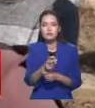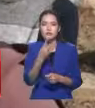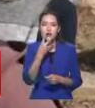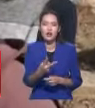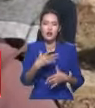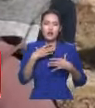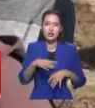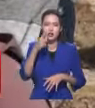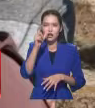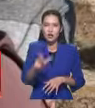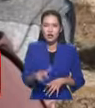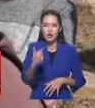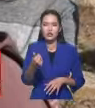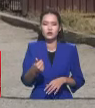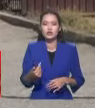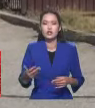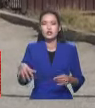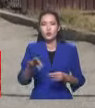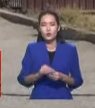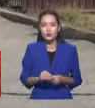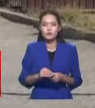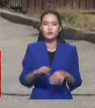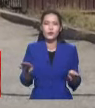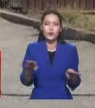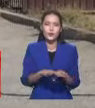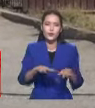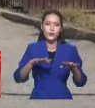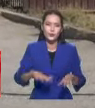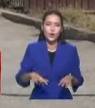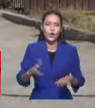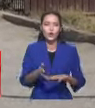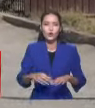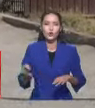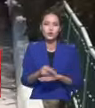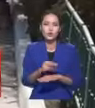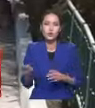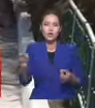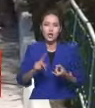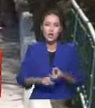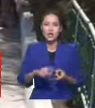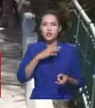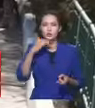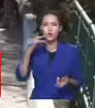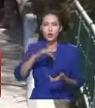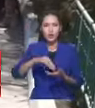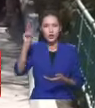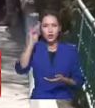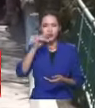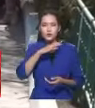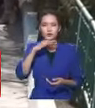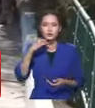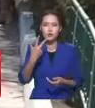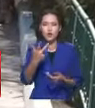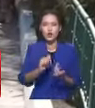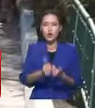жоқ. Тротуар, пешеход сұраймыз балаларға. Бұл оқу ордасында күрделі жөндеуге байланысты көрші мектептің оқушылары да білім алады. Сабақ үш ауысыммен